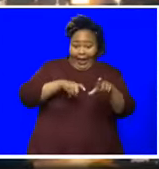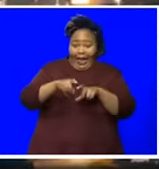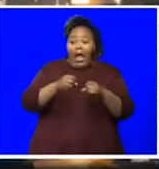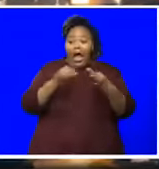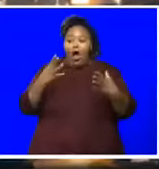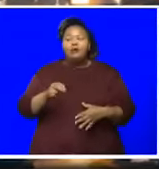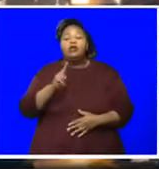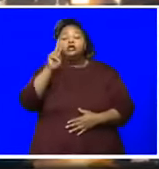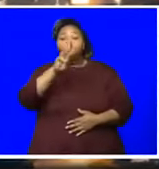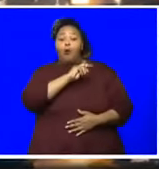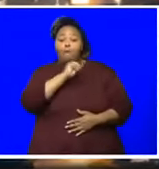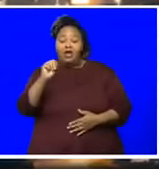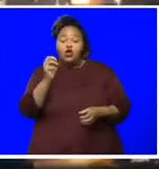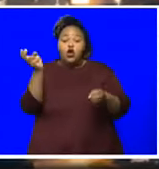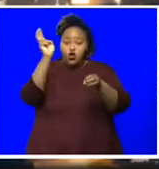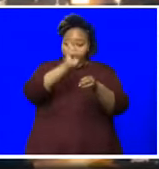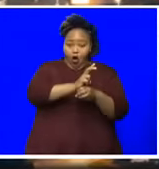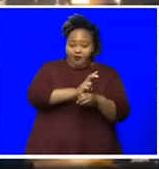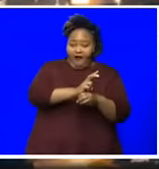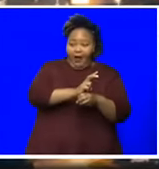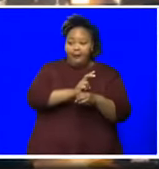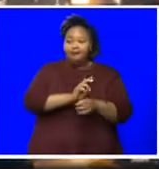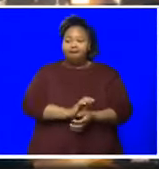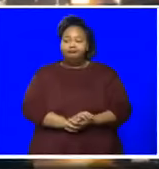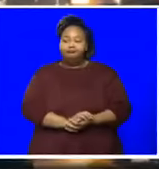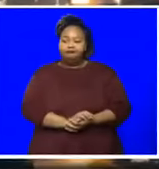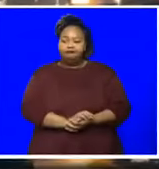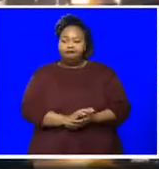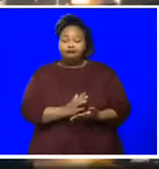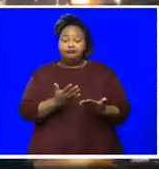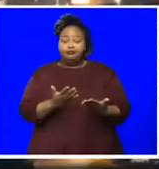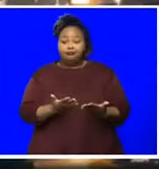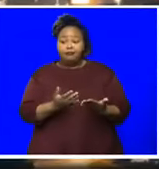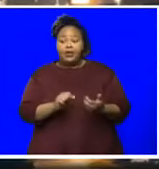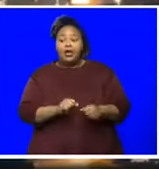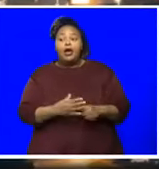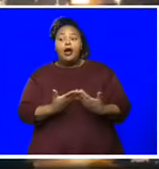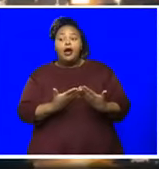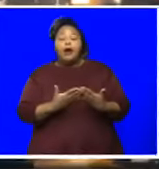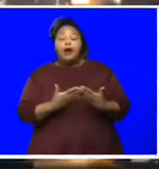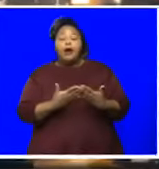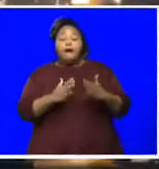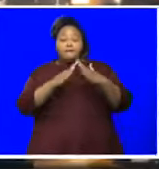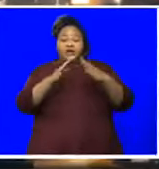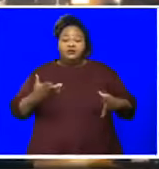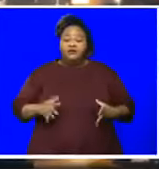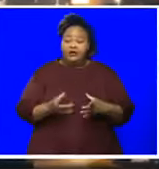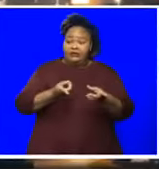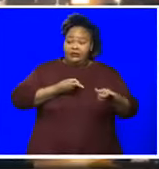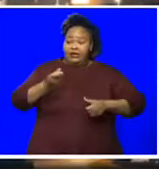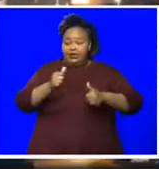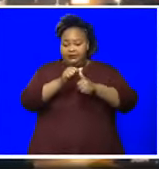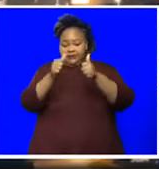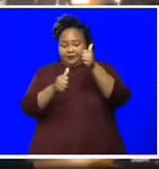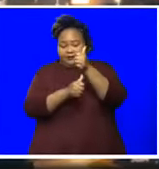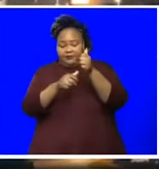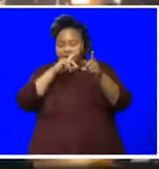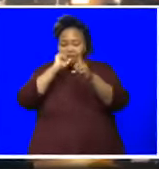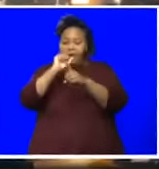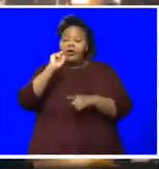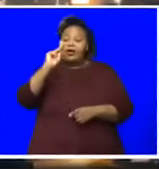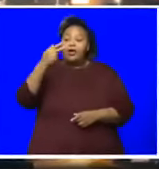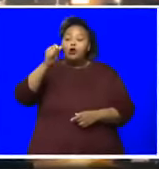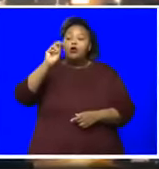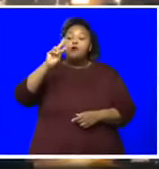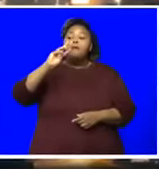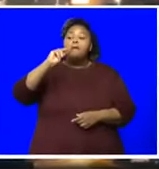lentiwe litiko kulomnyaka iyenga ku 2 million emalangeni. Lisekela lemiconziso lihlangothi lethilwane kuleli tiko liyanda khumalo